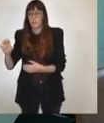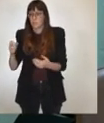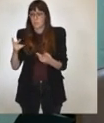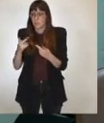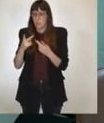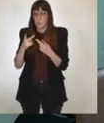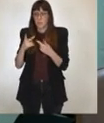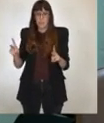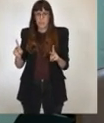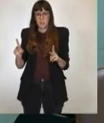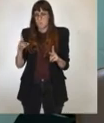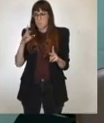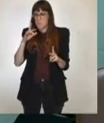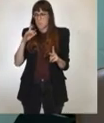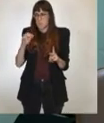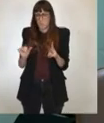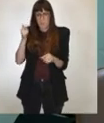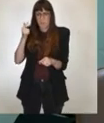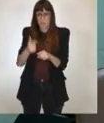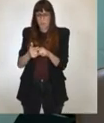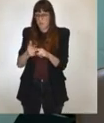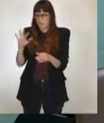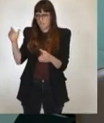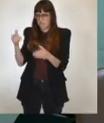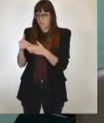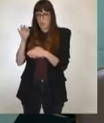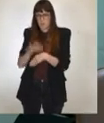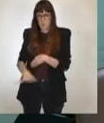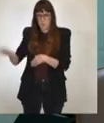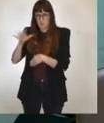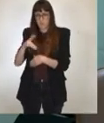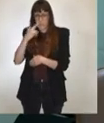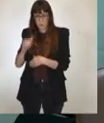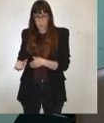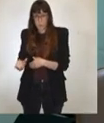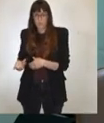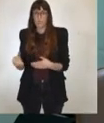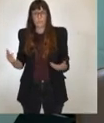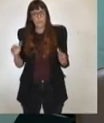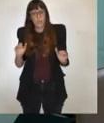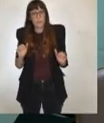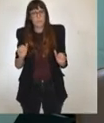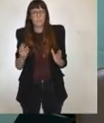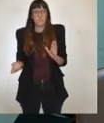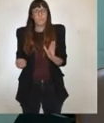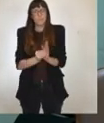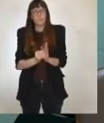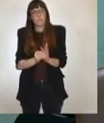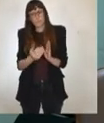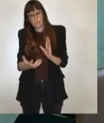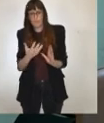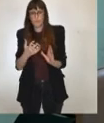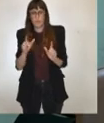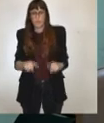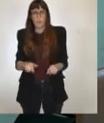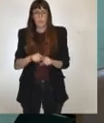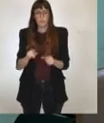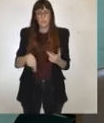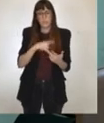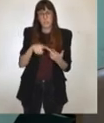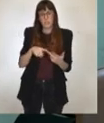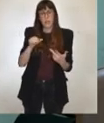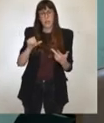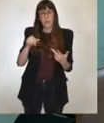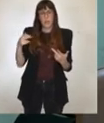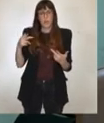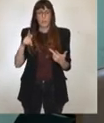premières villes à le faire et ça mérite, à mon sens, tout à fait d'être relevé. Il y a le dispositif Angela aussi qui a